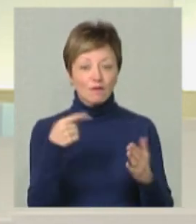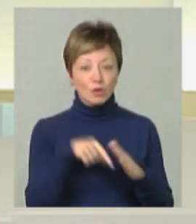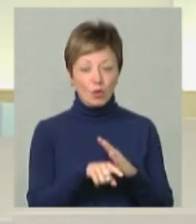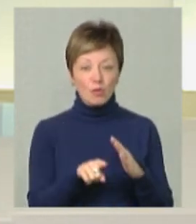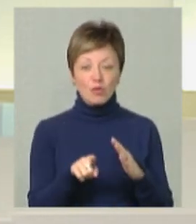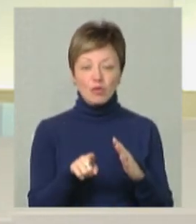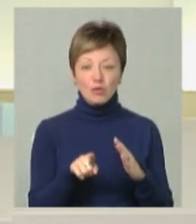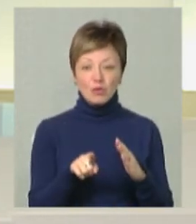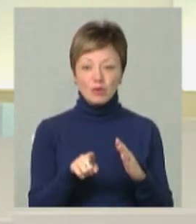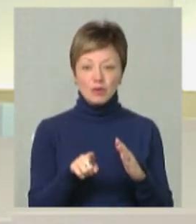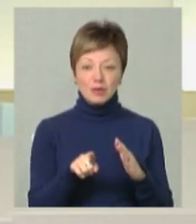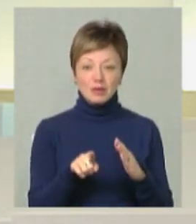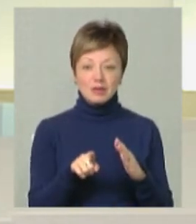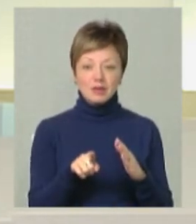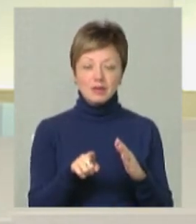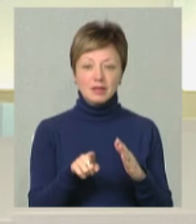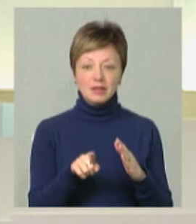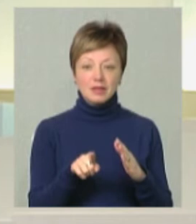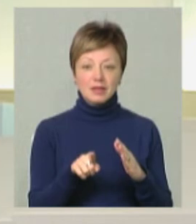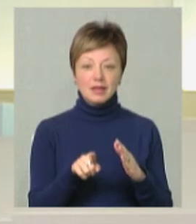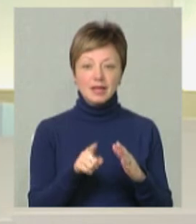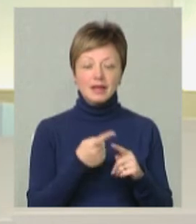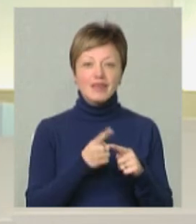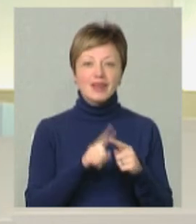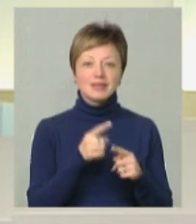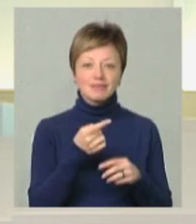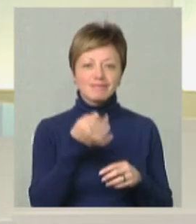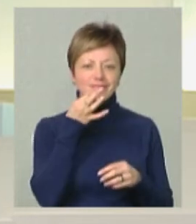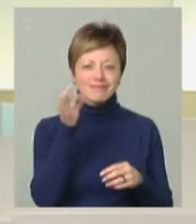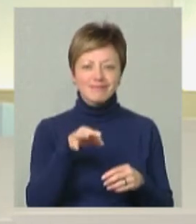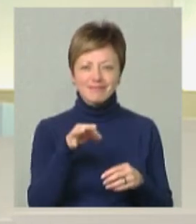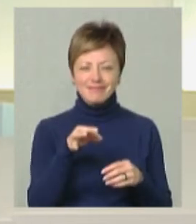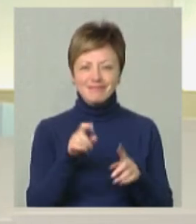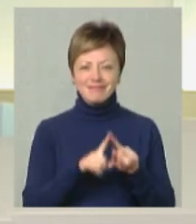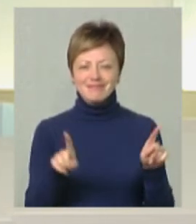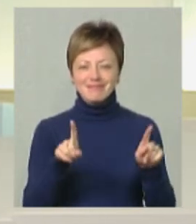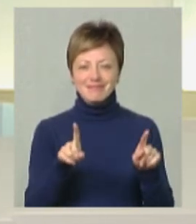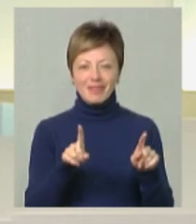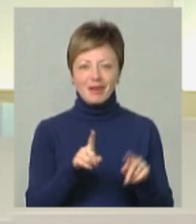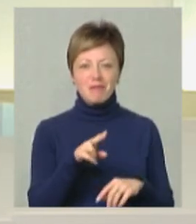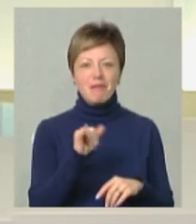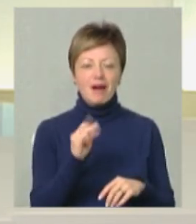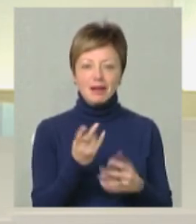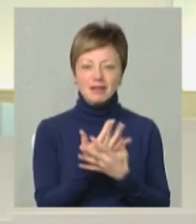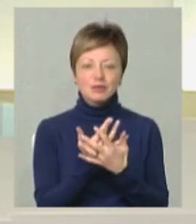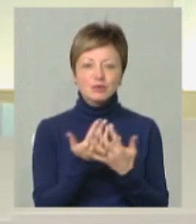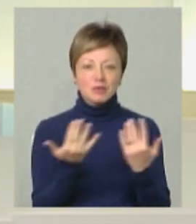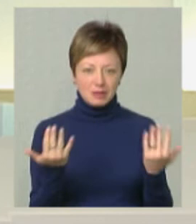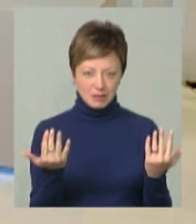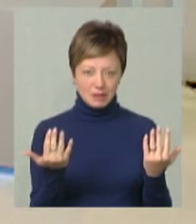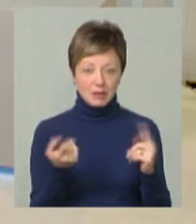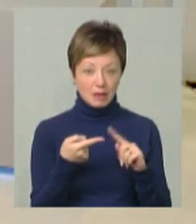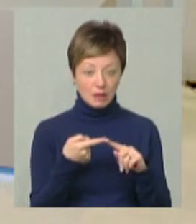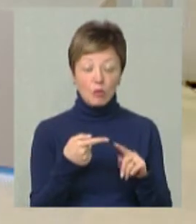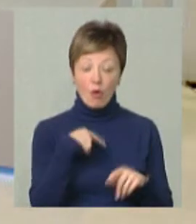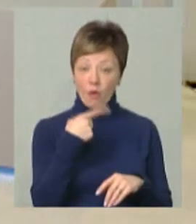і весь, як кажуть євреї, цимус, весь ота родзинка саме парку, різноманітності. Раз.